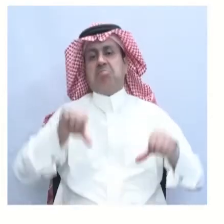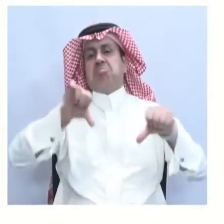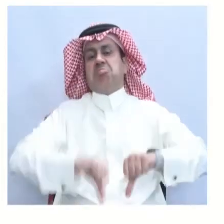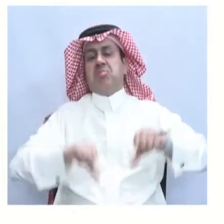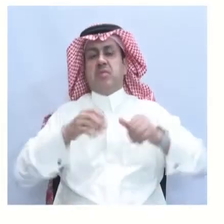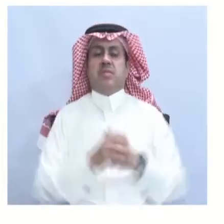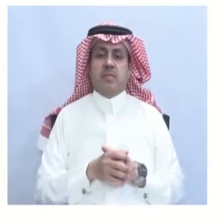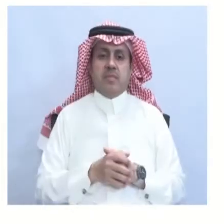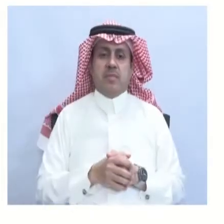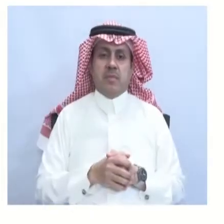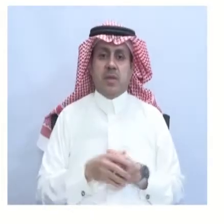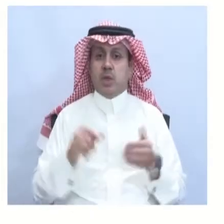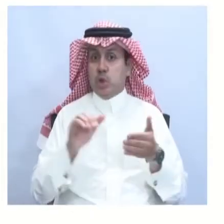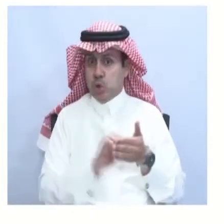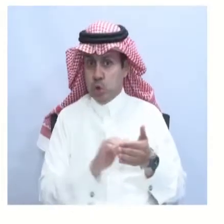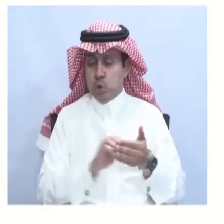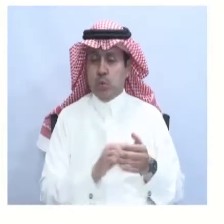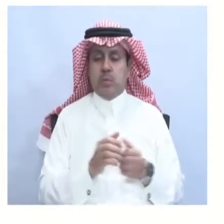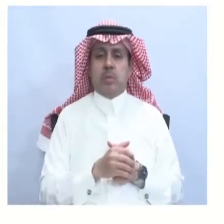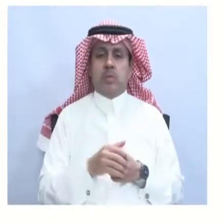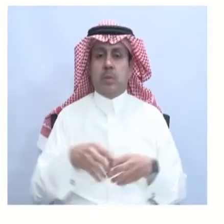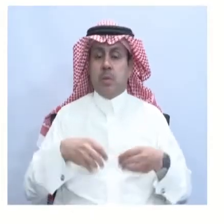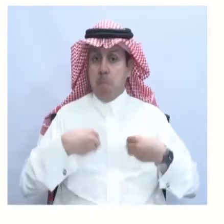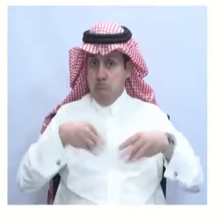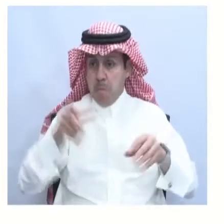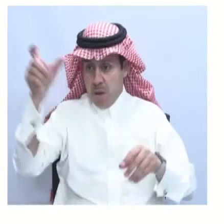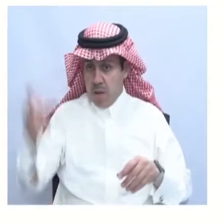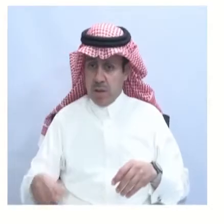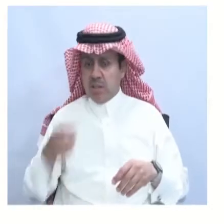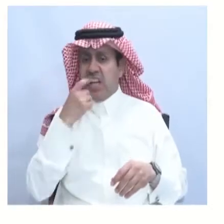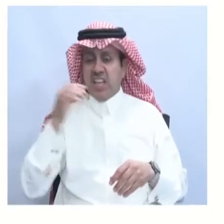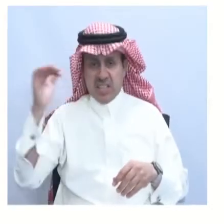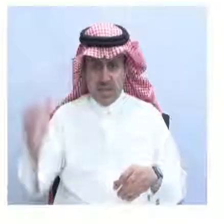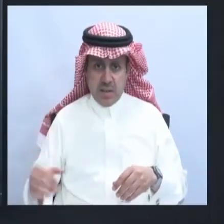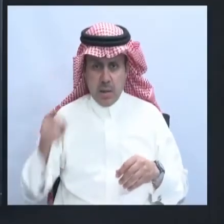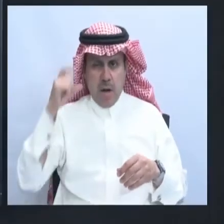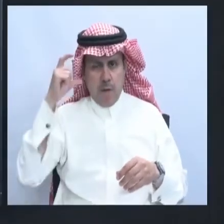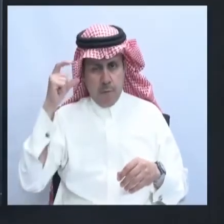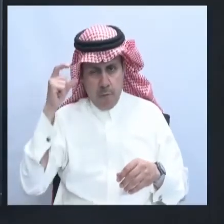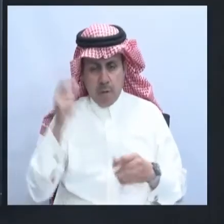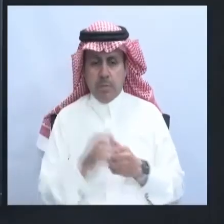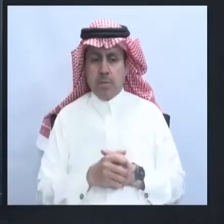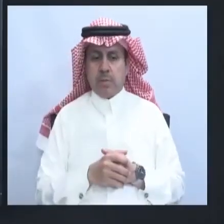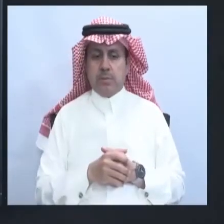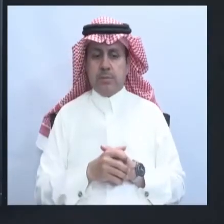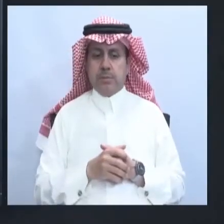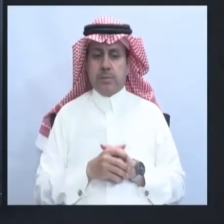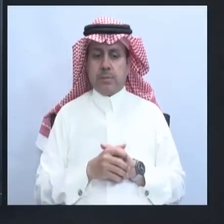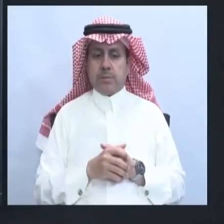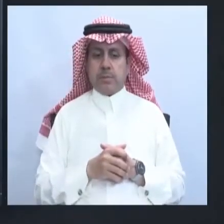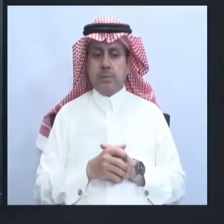لانه يفتقد الى كون كون البائع وهو الصغير غير جائز التصرف